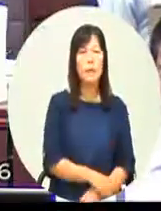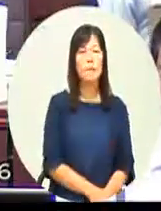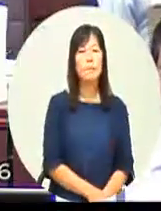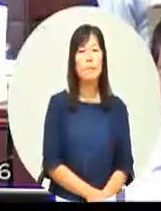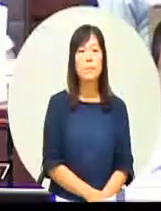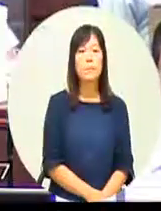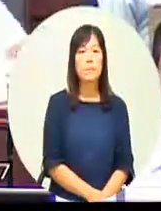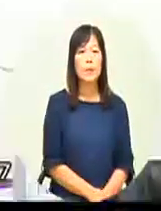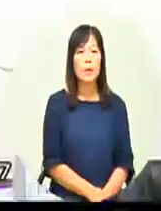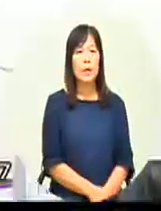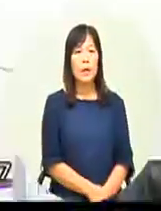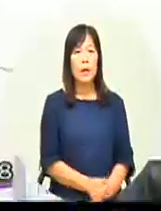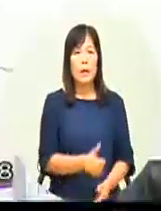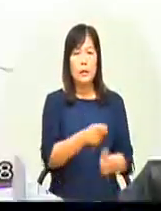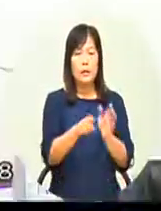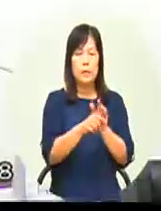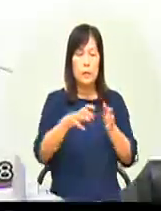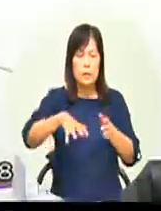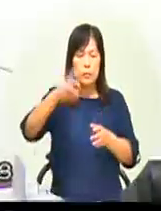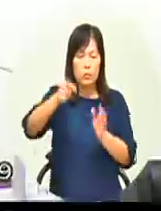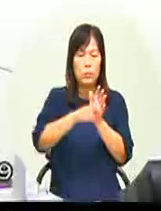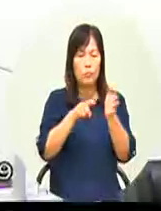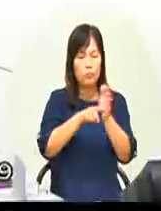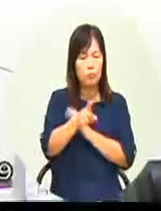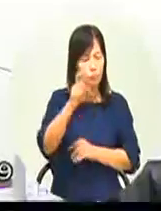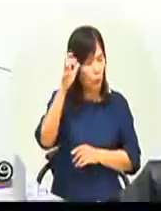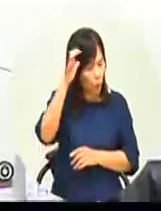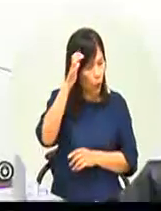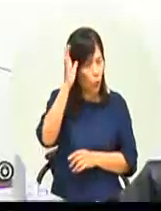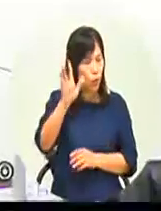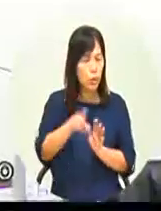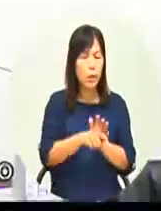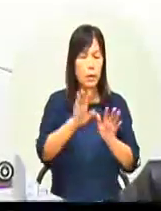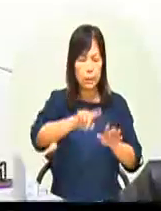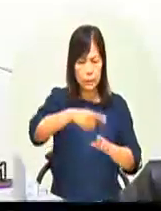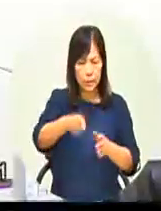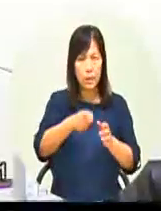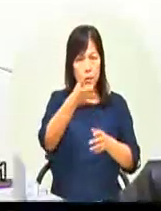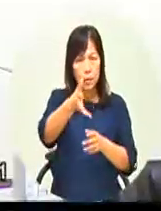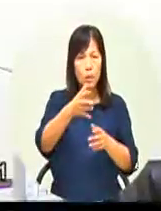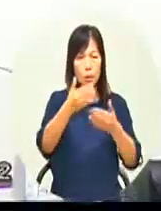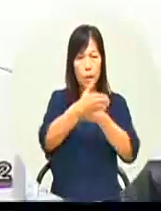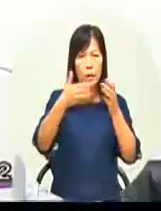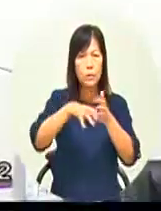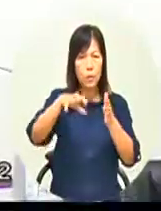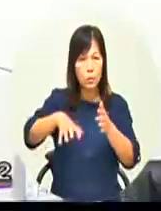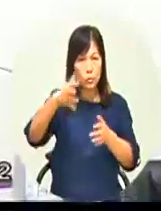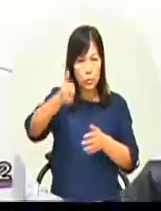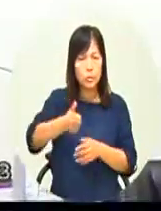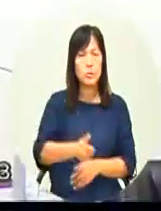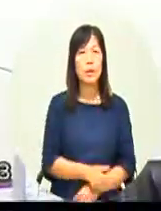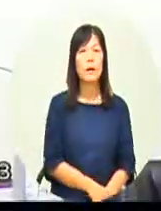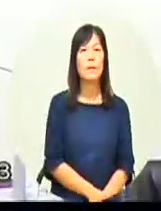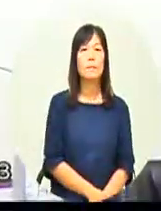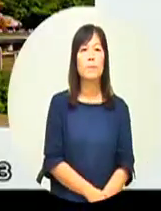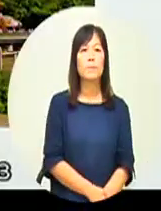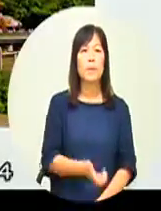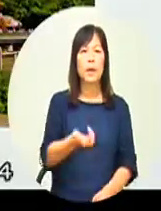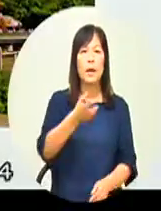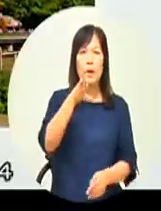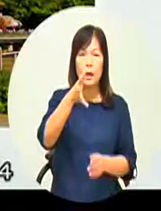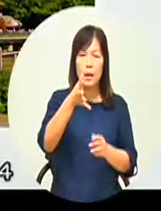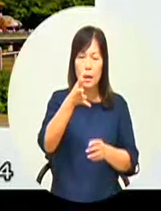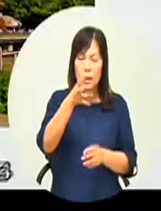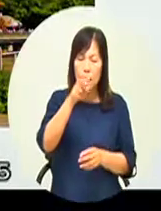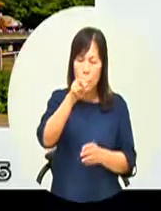力。 好谢谢局长，我们是很期待的。那再来要请教我们交通局长，我们刚才有看到局长你看到这些左莲池潭